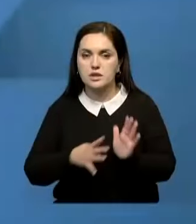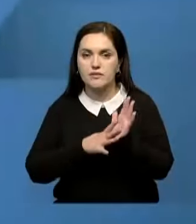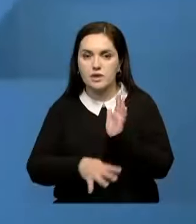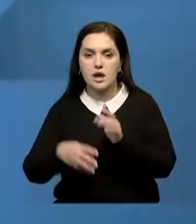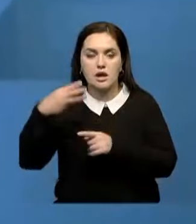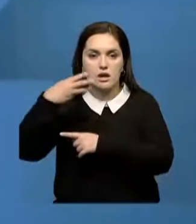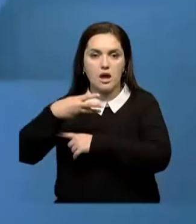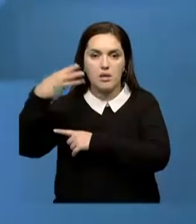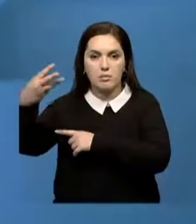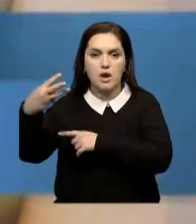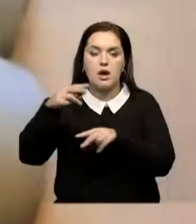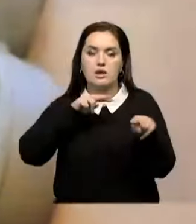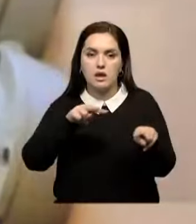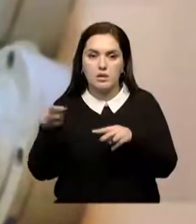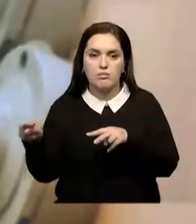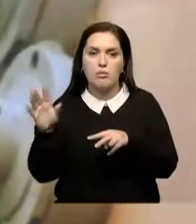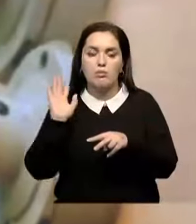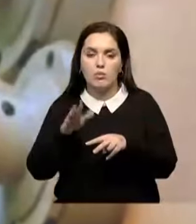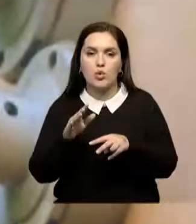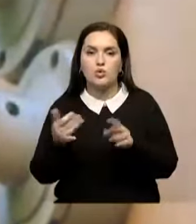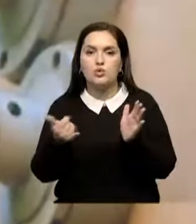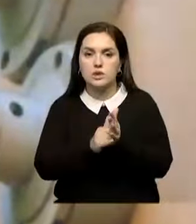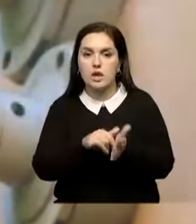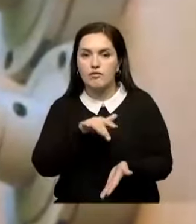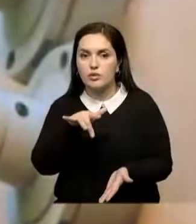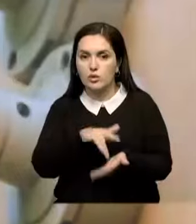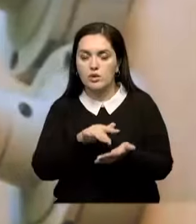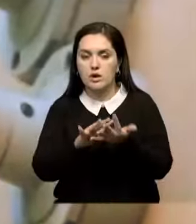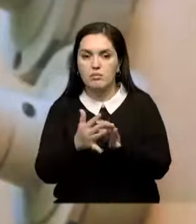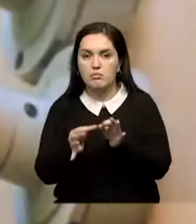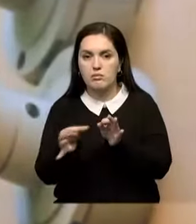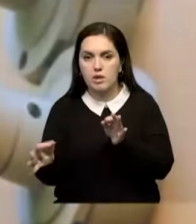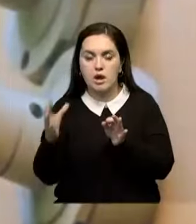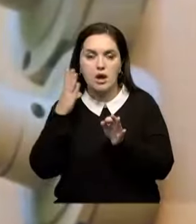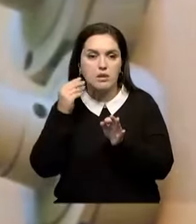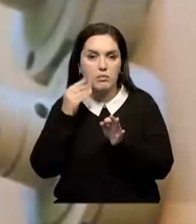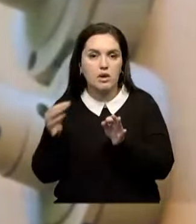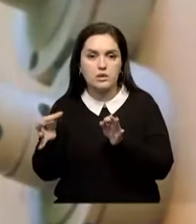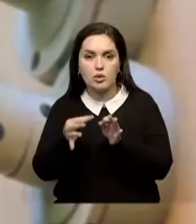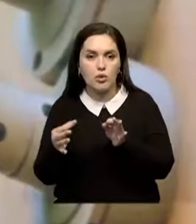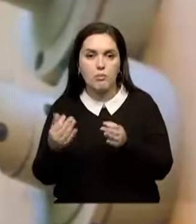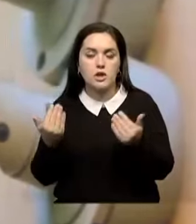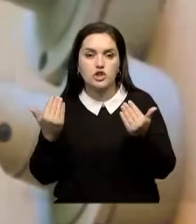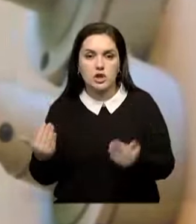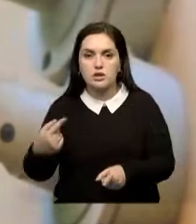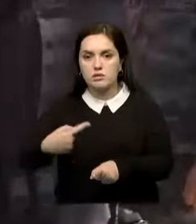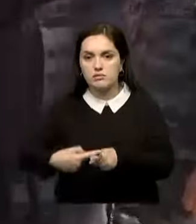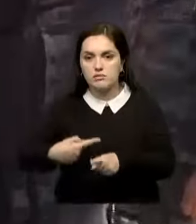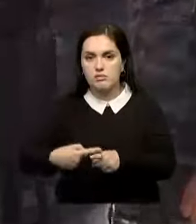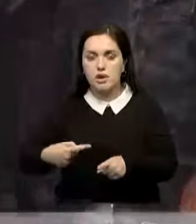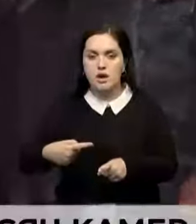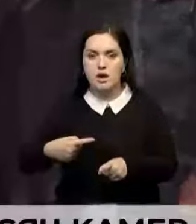Больше 9000 камер наружного видеонаблюдения собираются установить в городах и населенных пунктах Алматинской области. Сейчас на